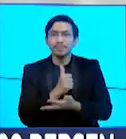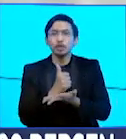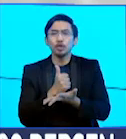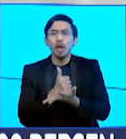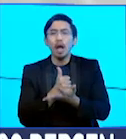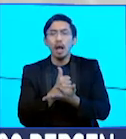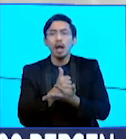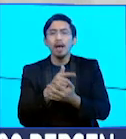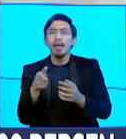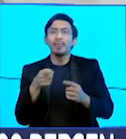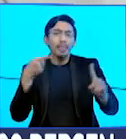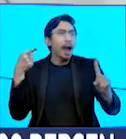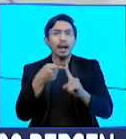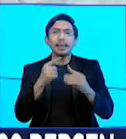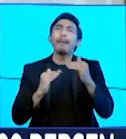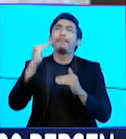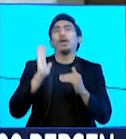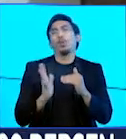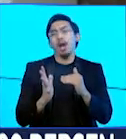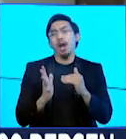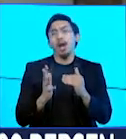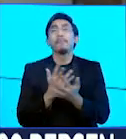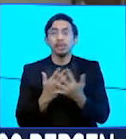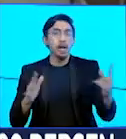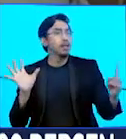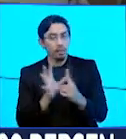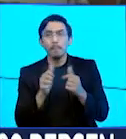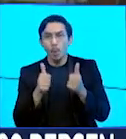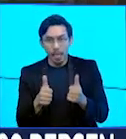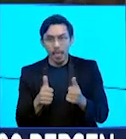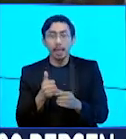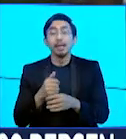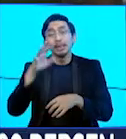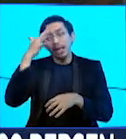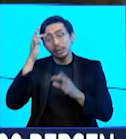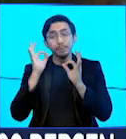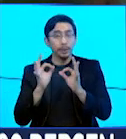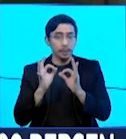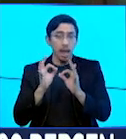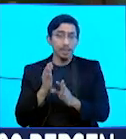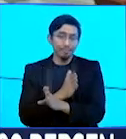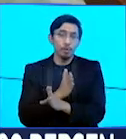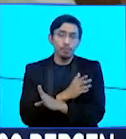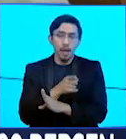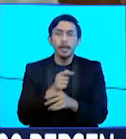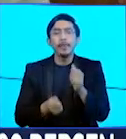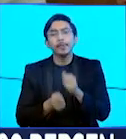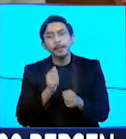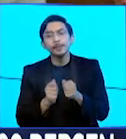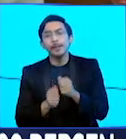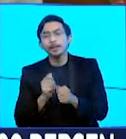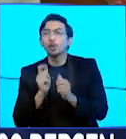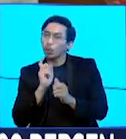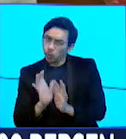syarat menggelar pembelajaran tatap muka. Sebelumnya, Dinas Pendidikan setempat juga telah melakukan serangkaian uji coba PTM terhadap siswa di